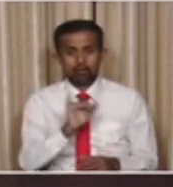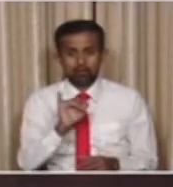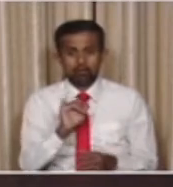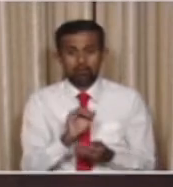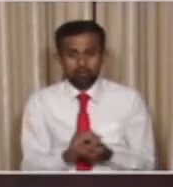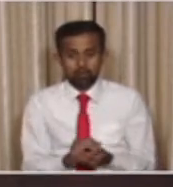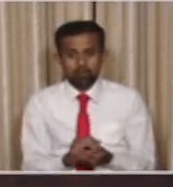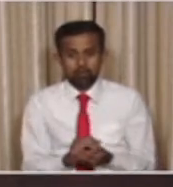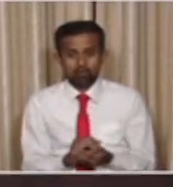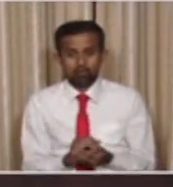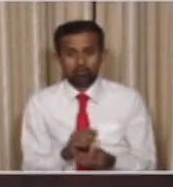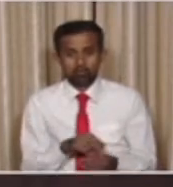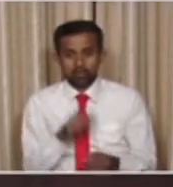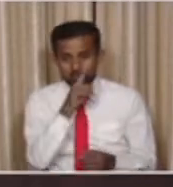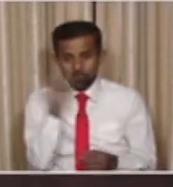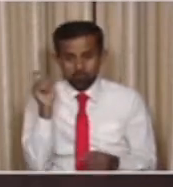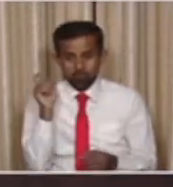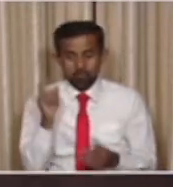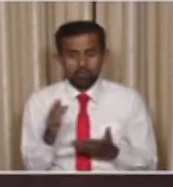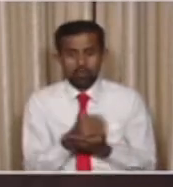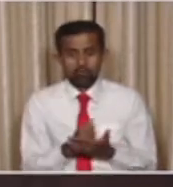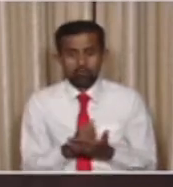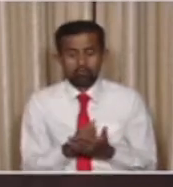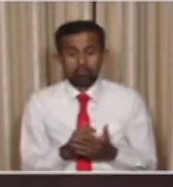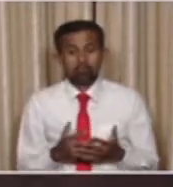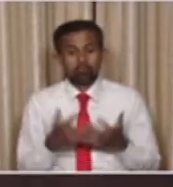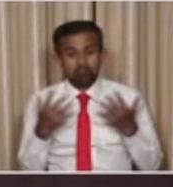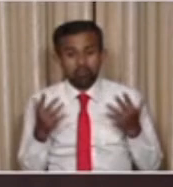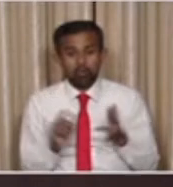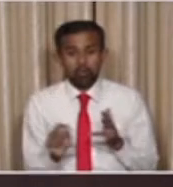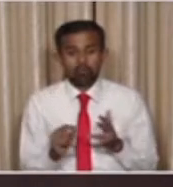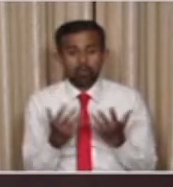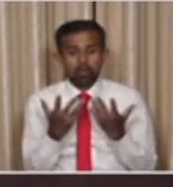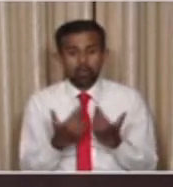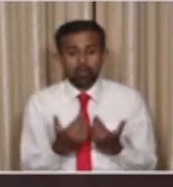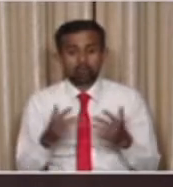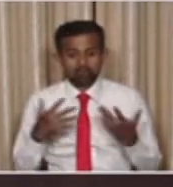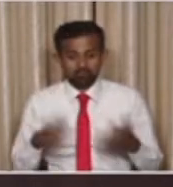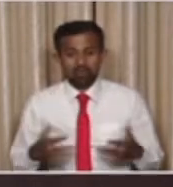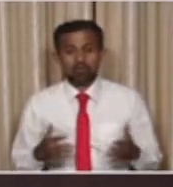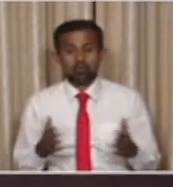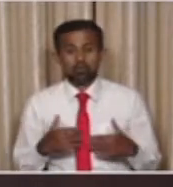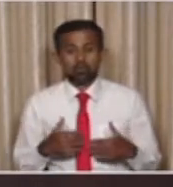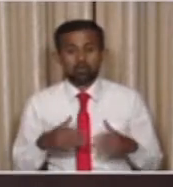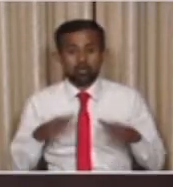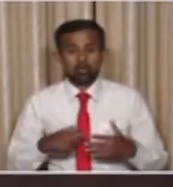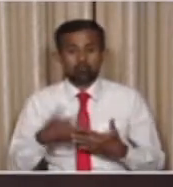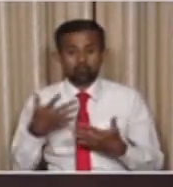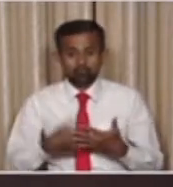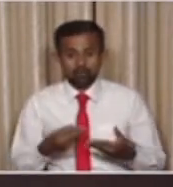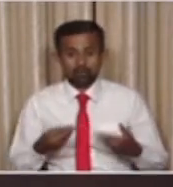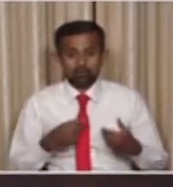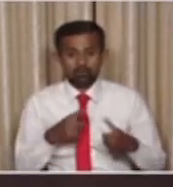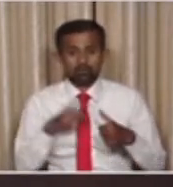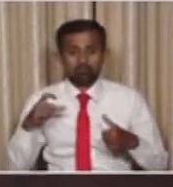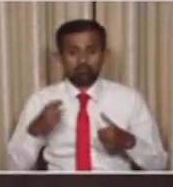තියෙනවා. මේ මාසයේ සම්පූර්ණයෙන් අපිට සෑහෙන ආයතන සංඛ්‍යාවක් අවසන් කරන්න තිබුණා. මොකද අවසන් වාර්තා ඉදිරිපත් කළා,